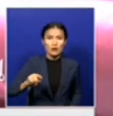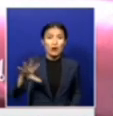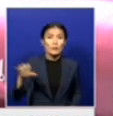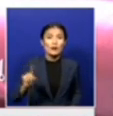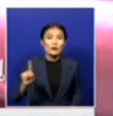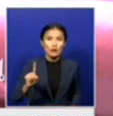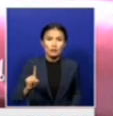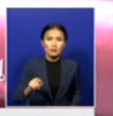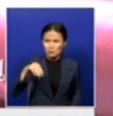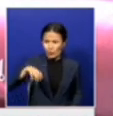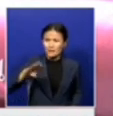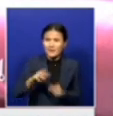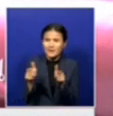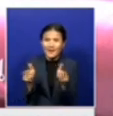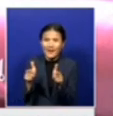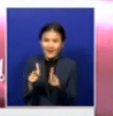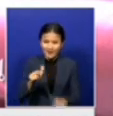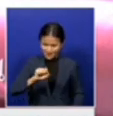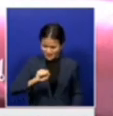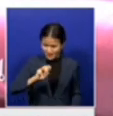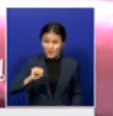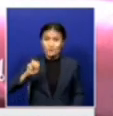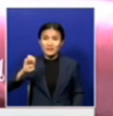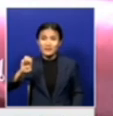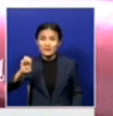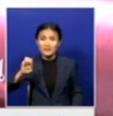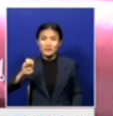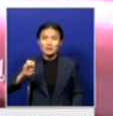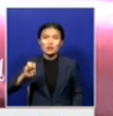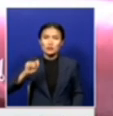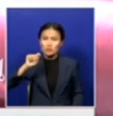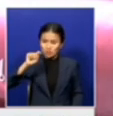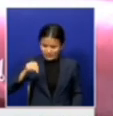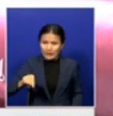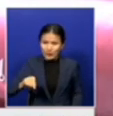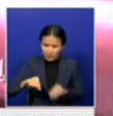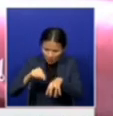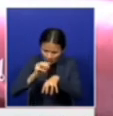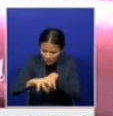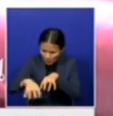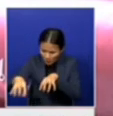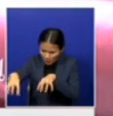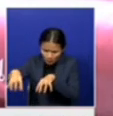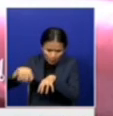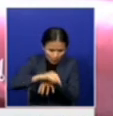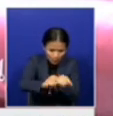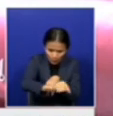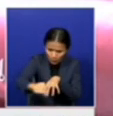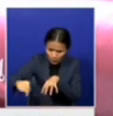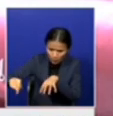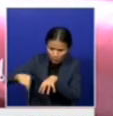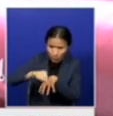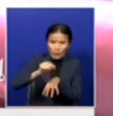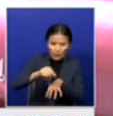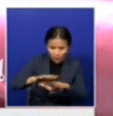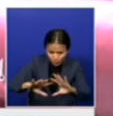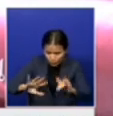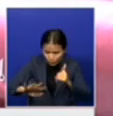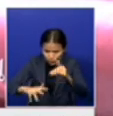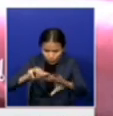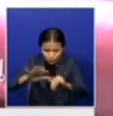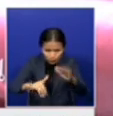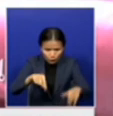พื่อเป็นฐานค้ำยันเศรษฐกิจไม่ให้ล่มสลายเพื่อที่จะรีสตาร์ทนะครับติดเครื่องยนต์